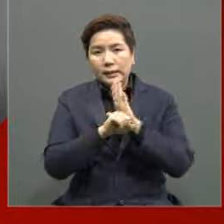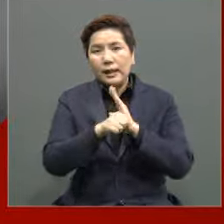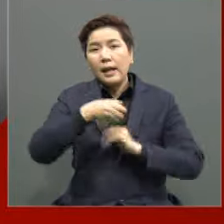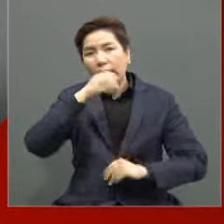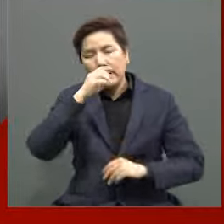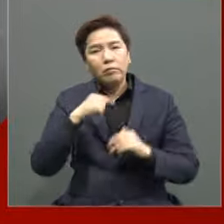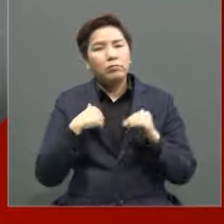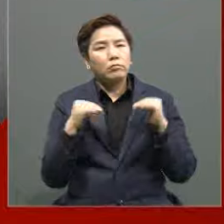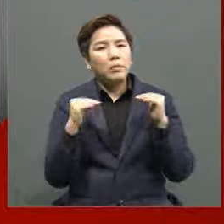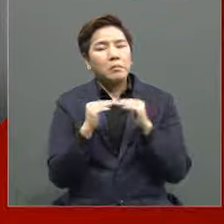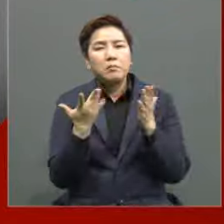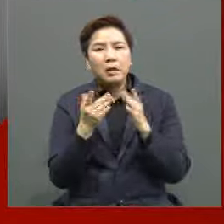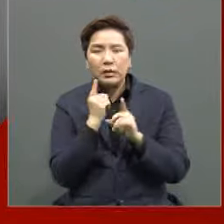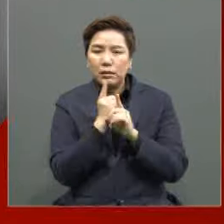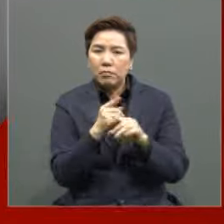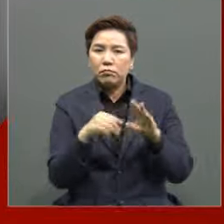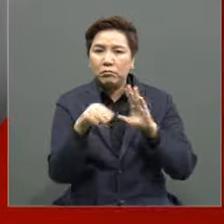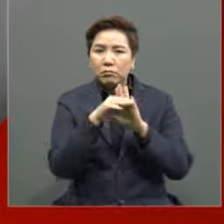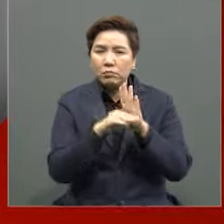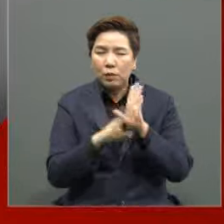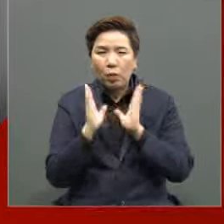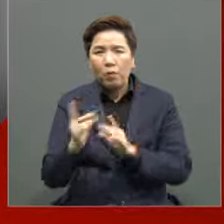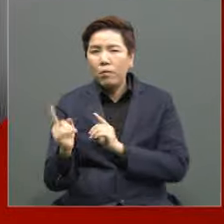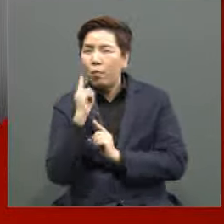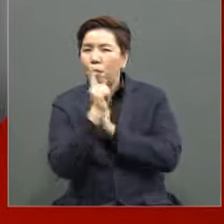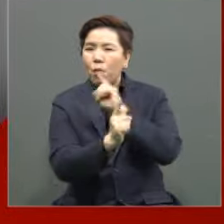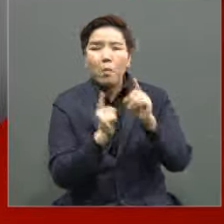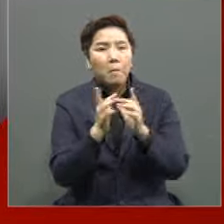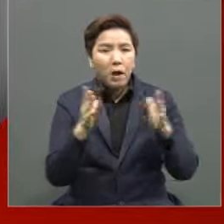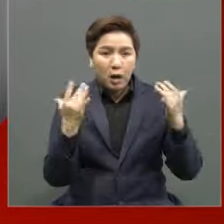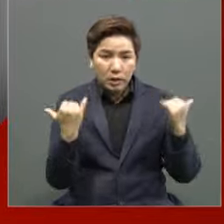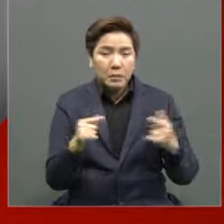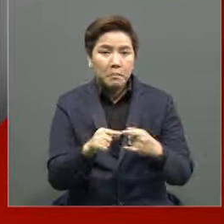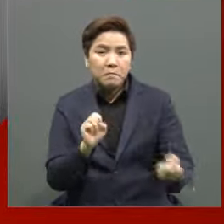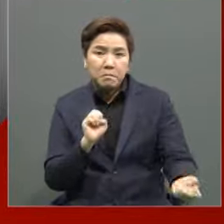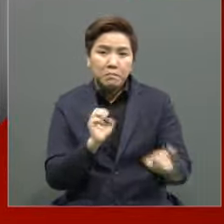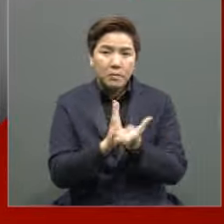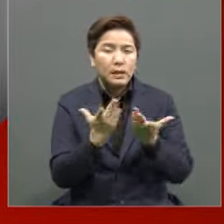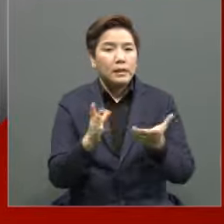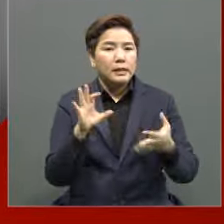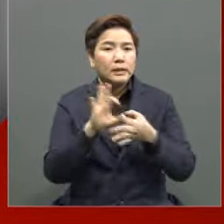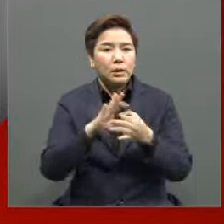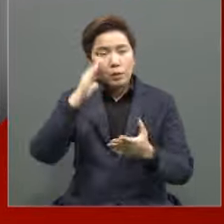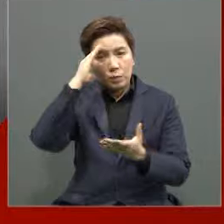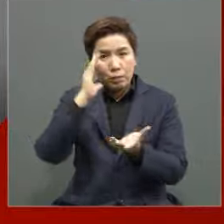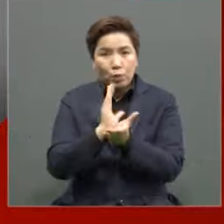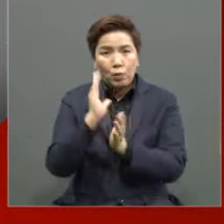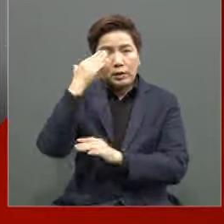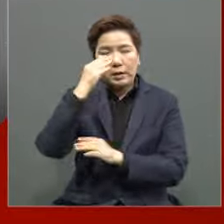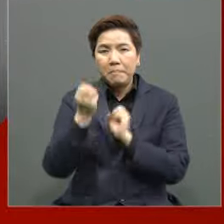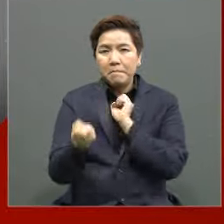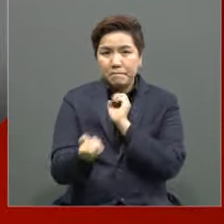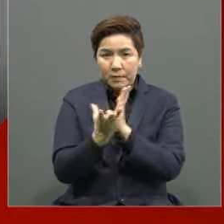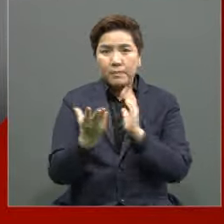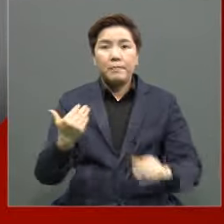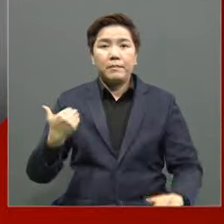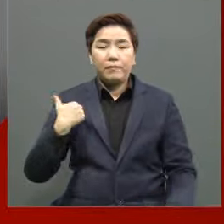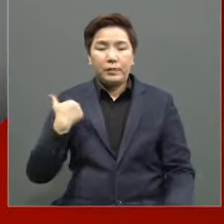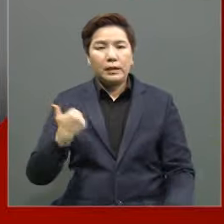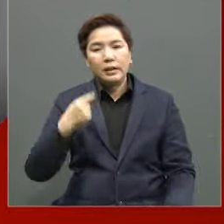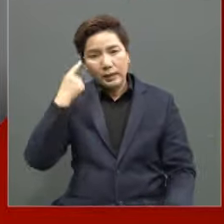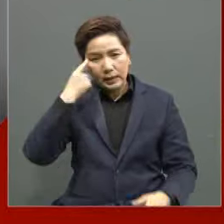ที่ไม่เป็นไปตามขั้นตอนและก่อให้เกิดกระแสวิพากษ์วิจารณ์ซึ่งเรื่องนี้ส่งผลต่อภาพลักษณ์ของสำนักงานตำรวจแห่งชาติเพื่อจะ